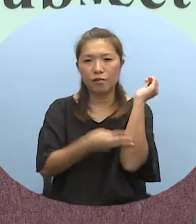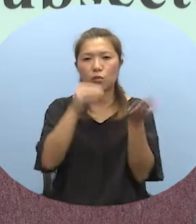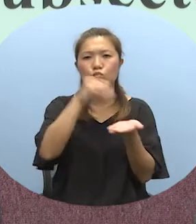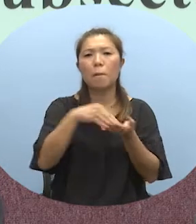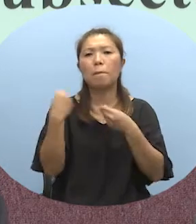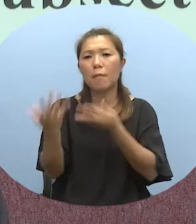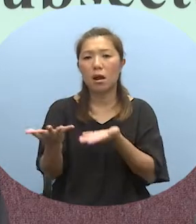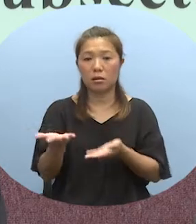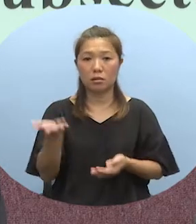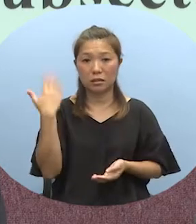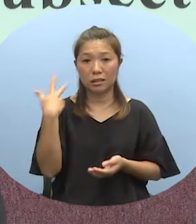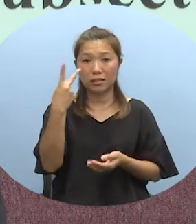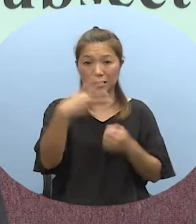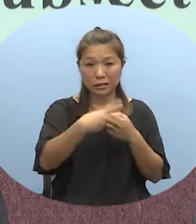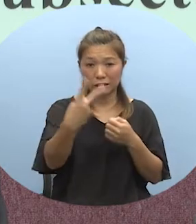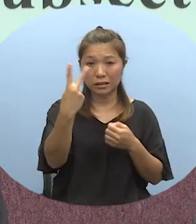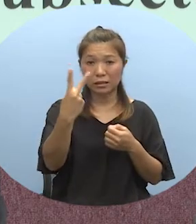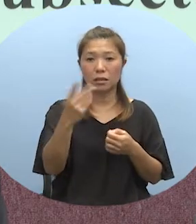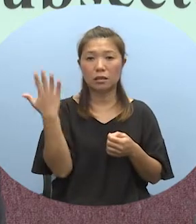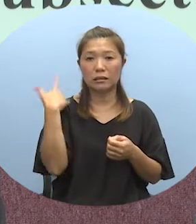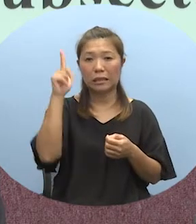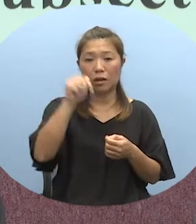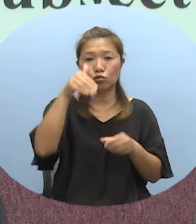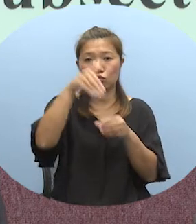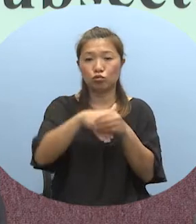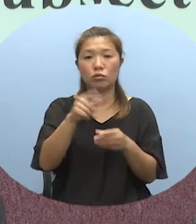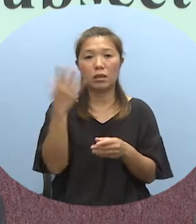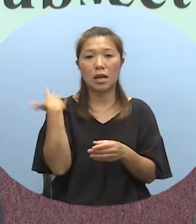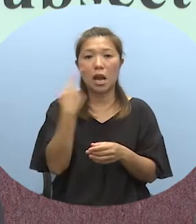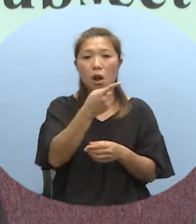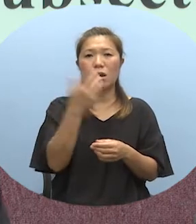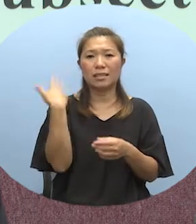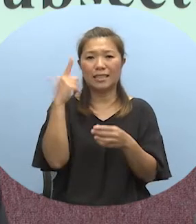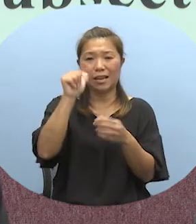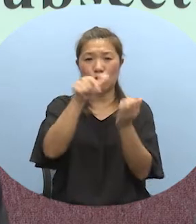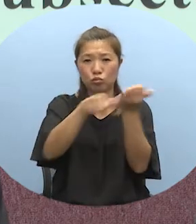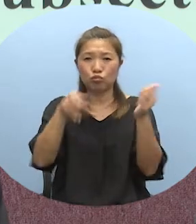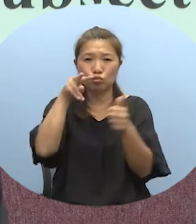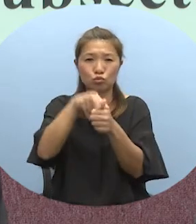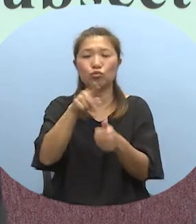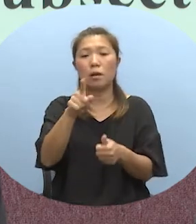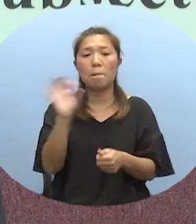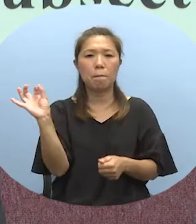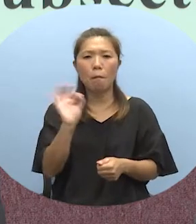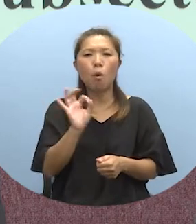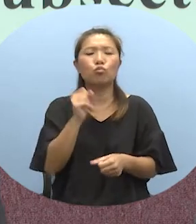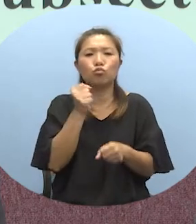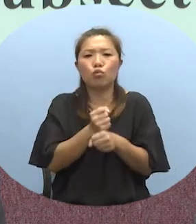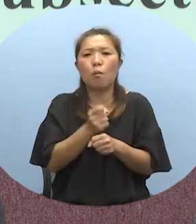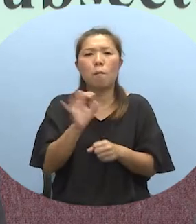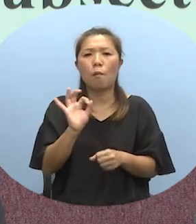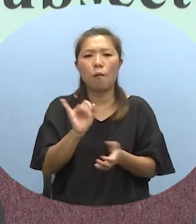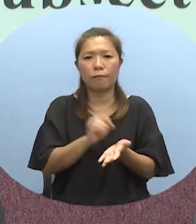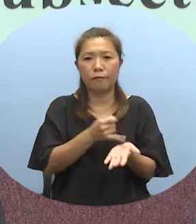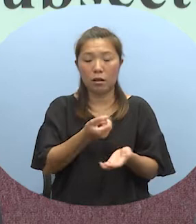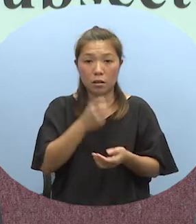嘅，係有兩件事咧。以前係選舉主任咧，係選管會係唔會有角色嘅。一咧